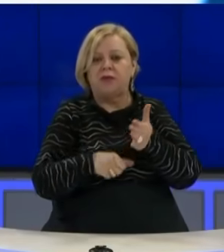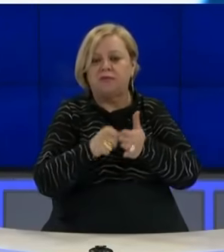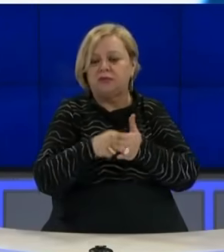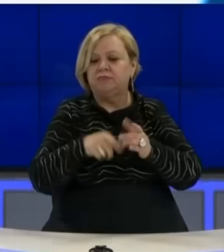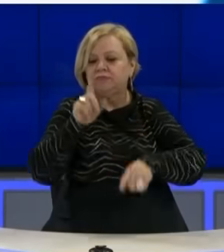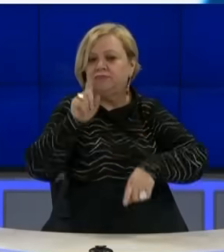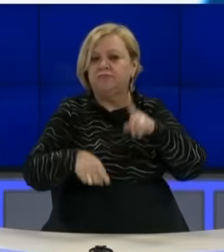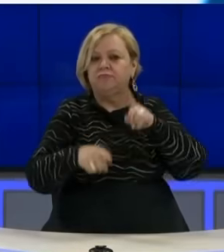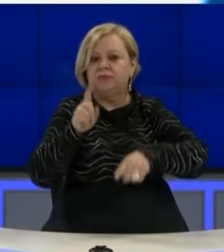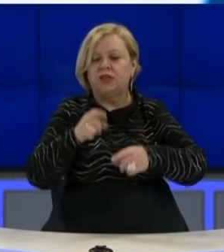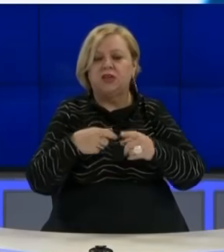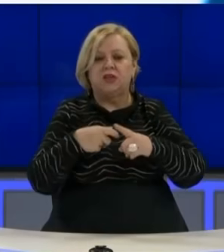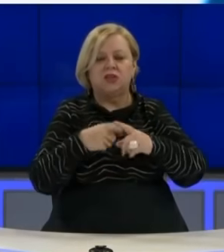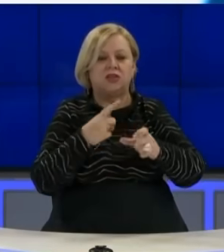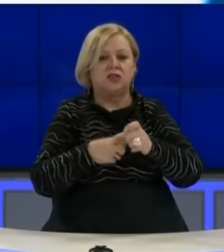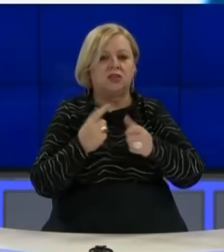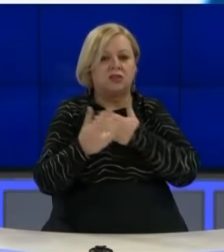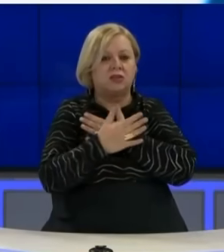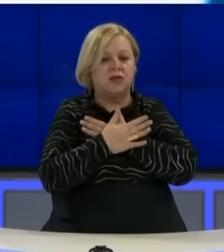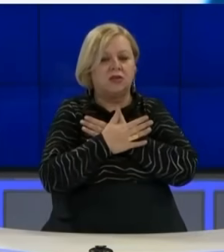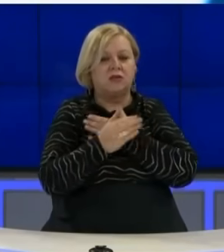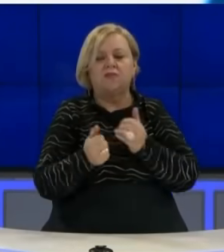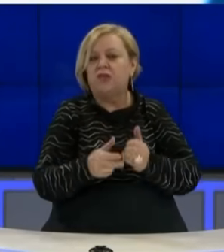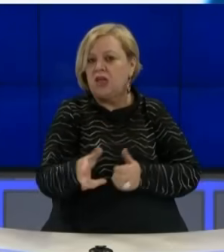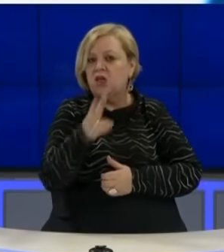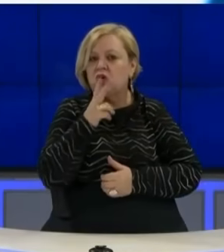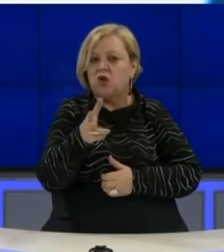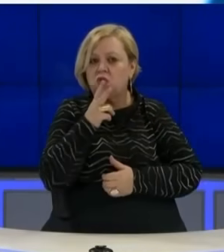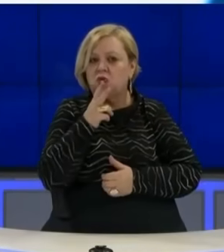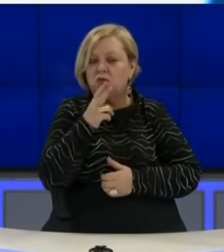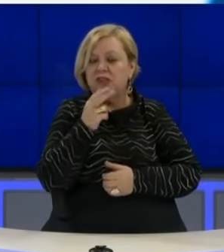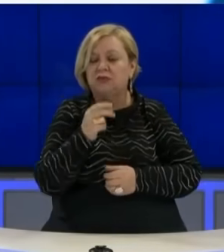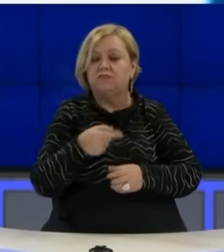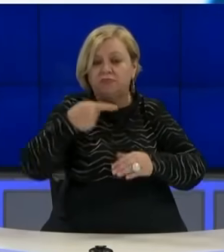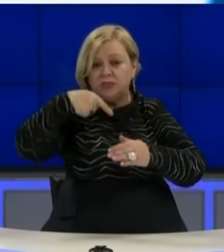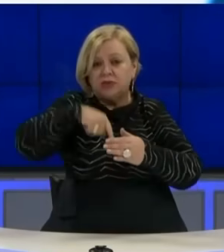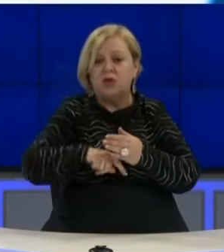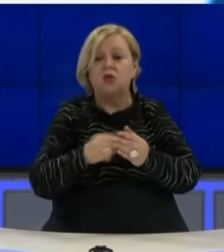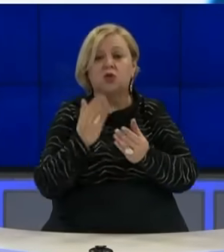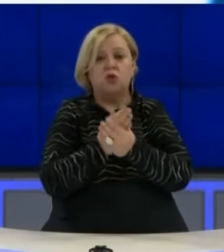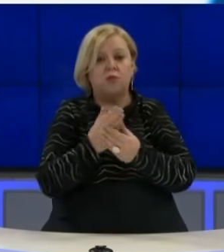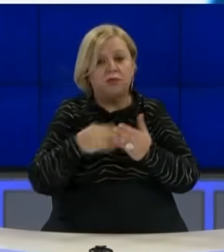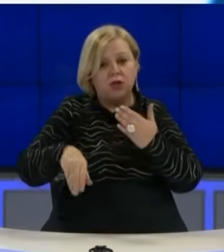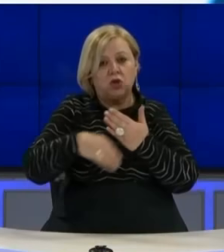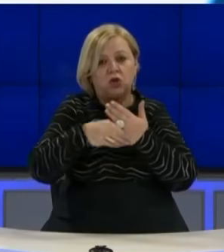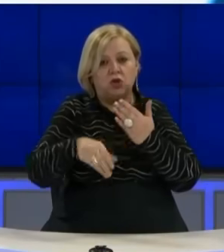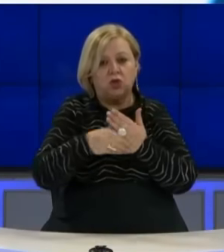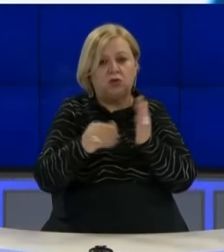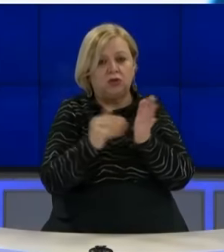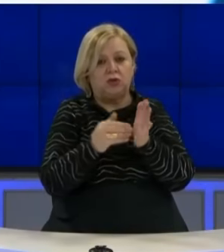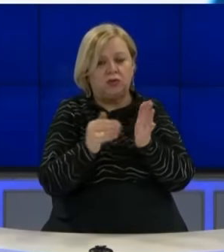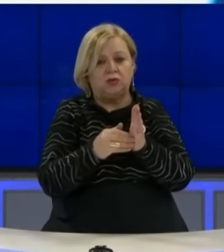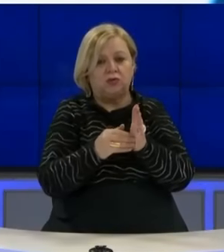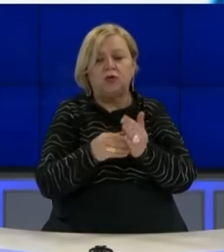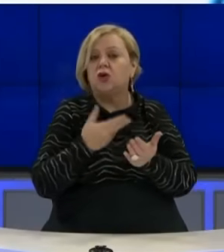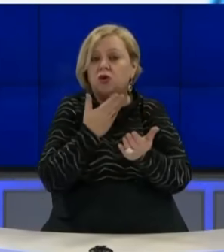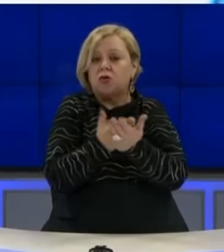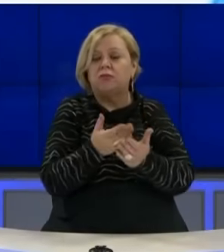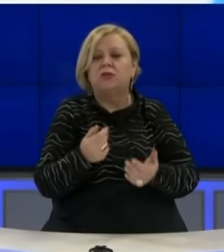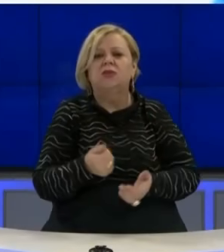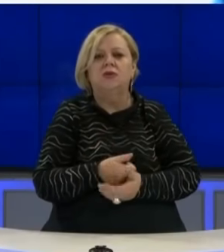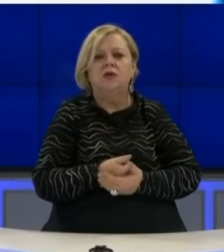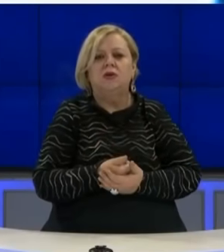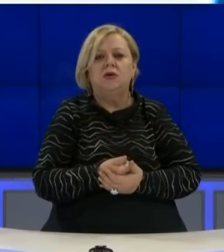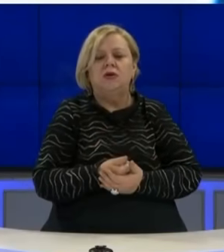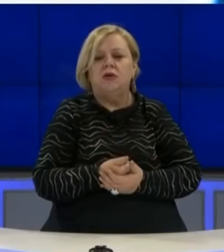prej antarëve të Komisionit Qendror të Zgjedhjeve, gjersa kanë kërkuar hollësi, dokumente shtesë të dinrët dhe këti rekomandimi. Pra në se cilë,